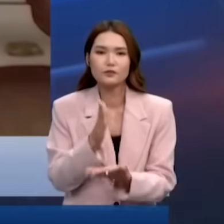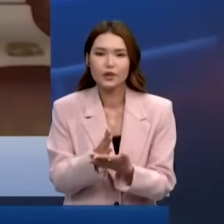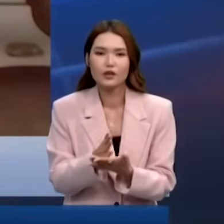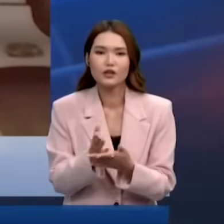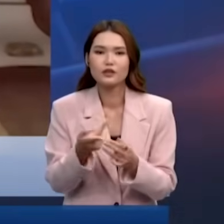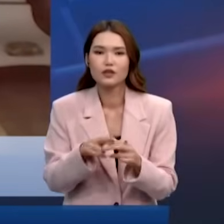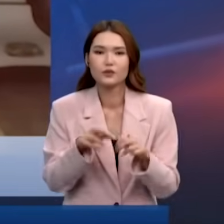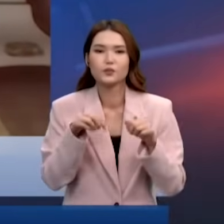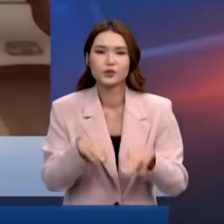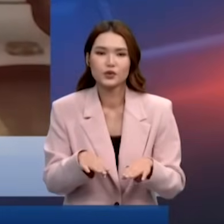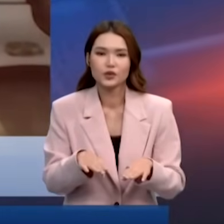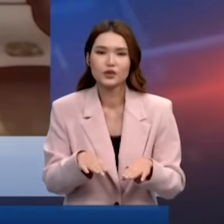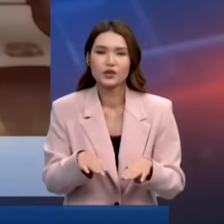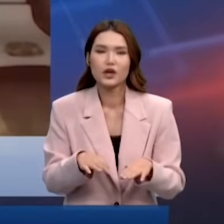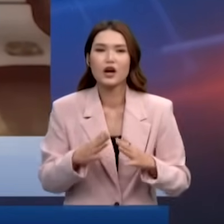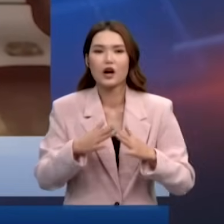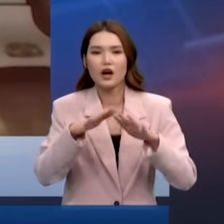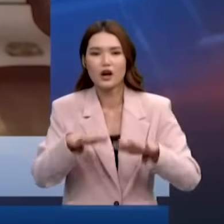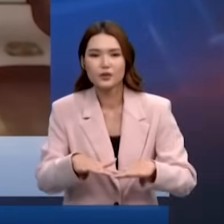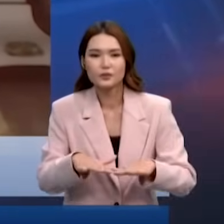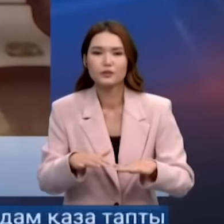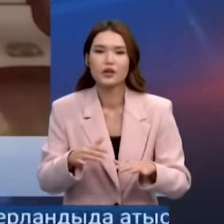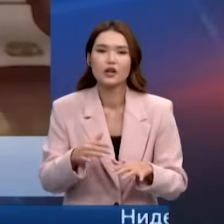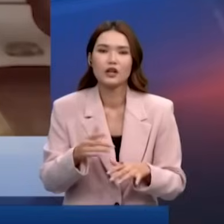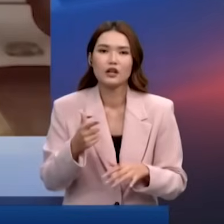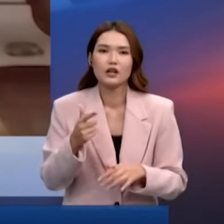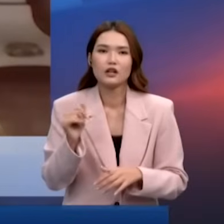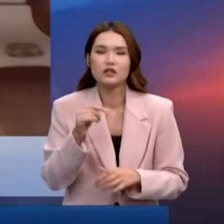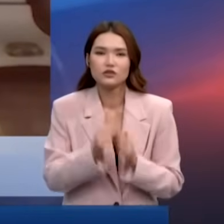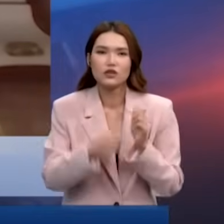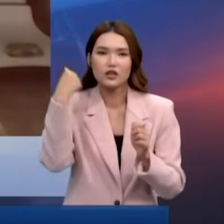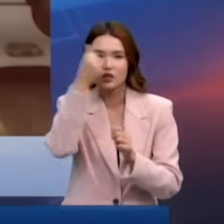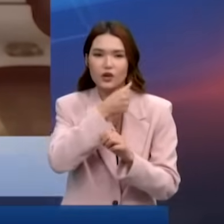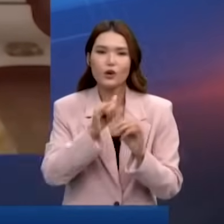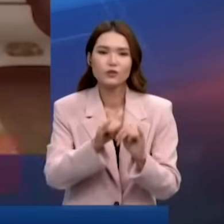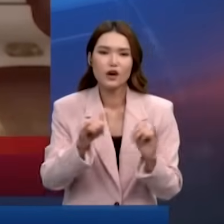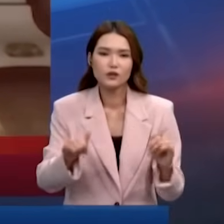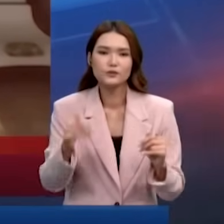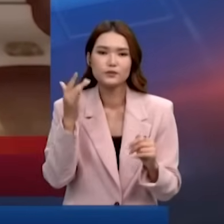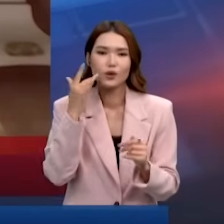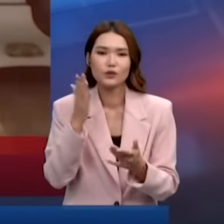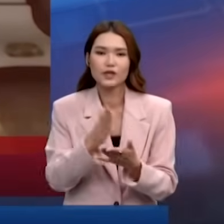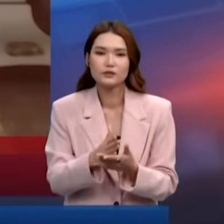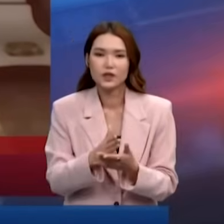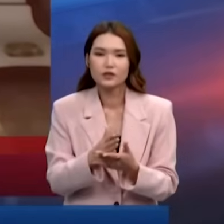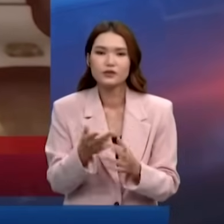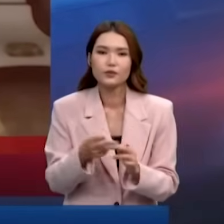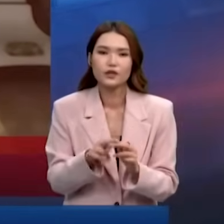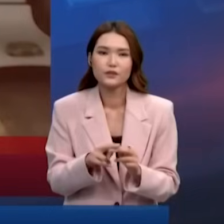жылдан кейін ғарыш саласының даму жылдамдығы бәсеңсіп қалғанда кішкене